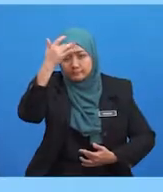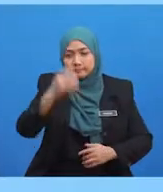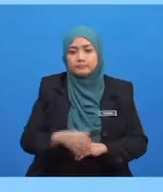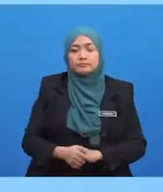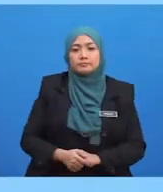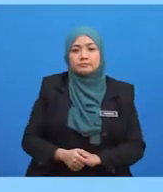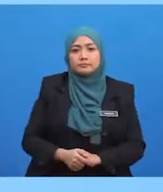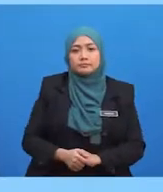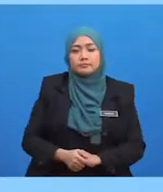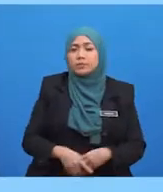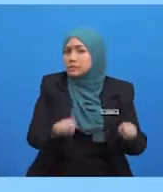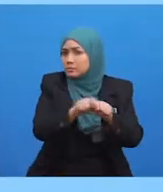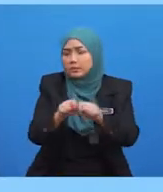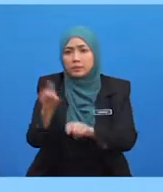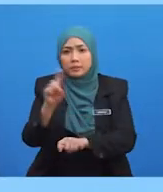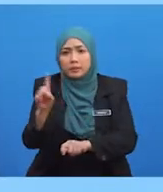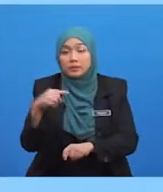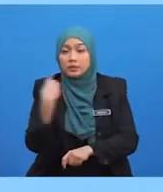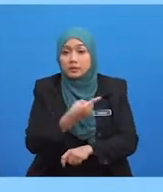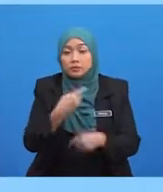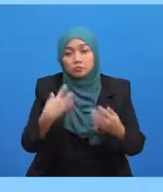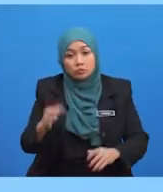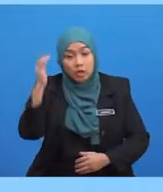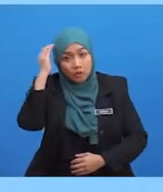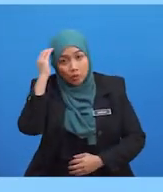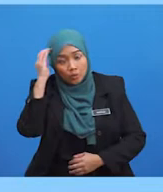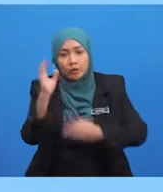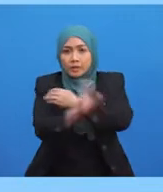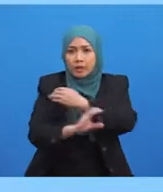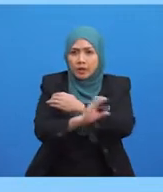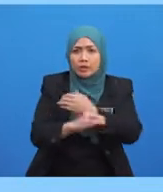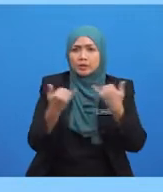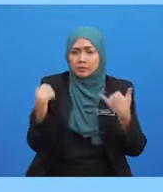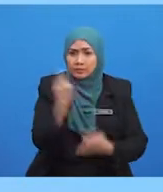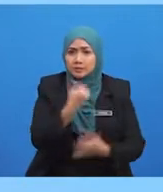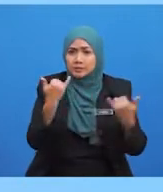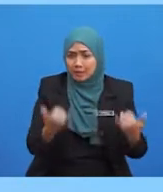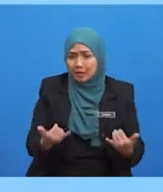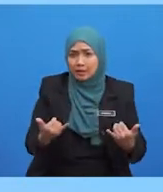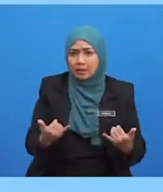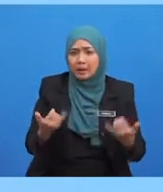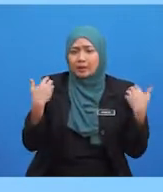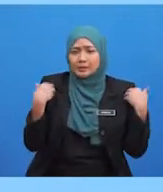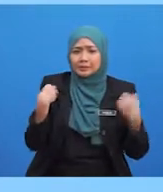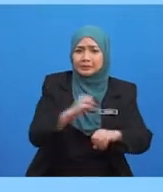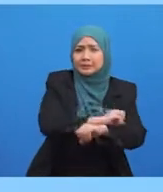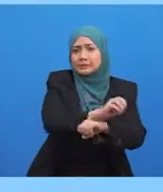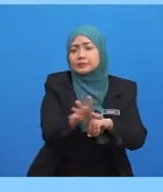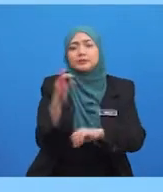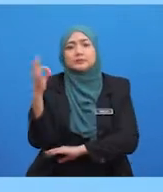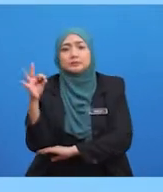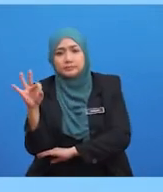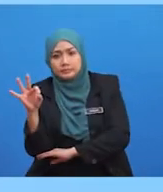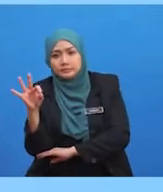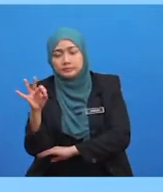Seperti mana yang kita telah maklum, negara kita sedang menghadapi pandemik COVID-19 disebabkan